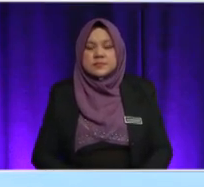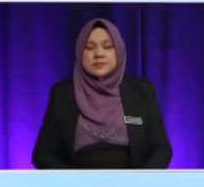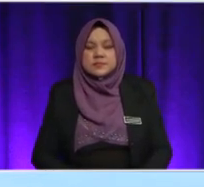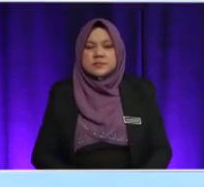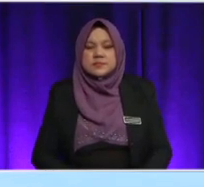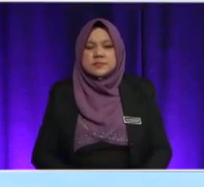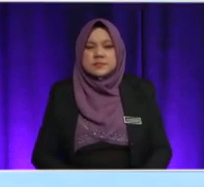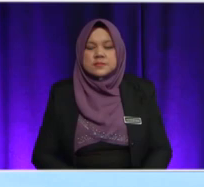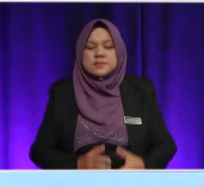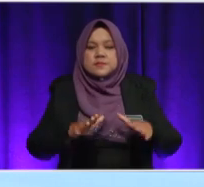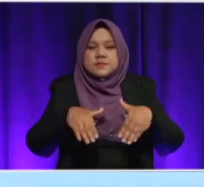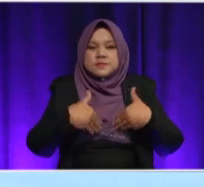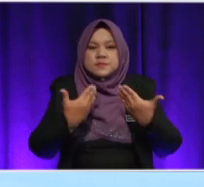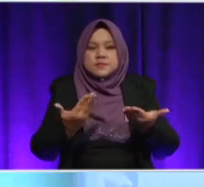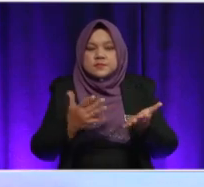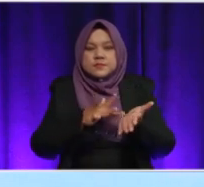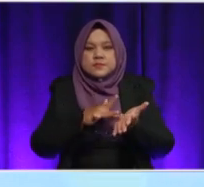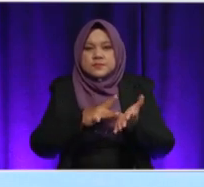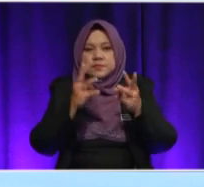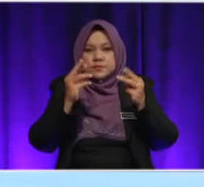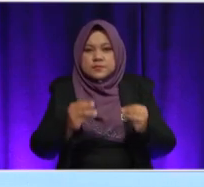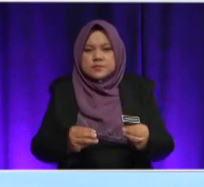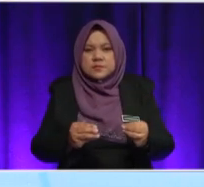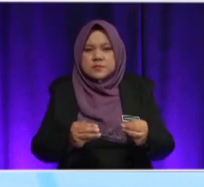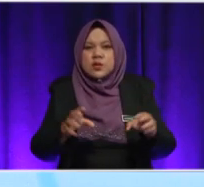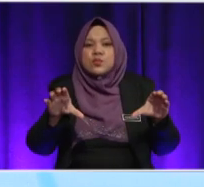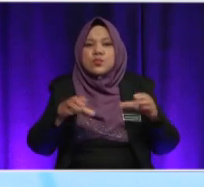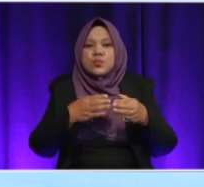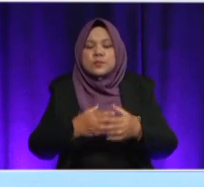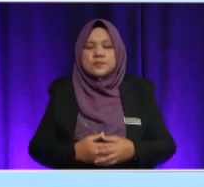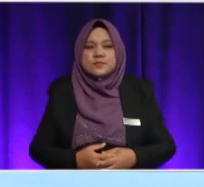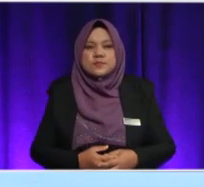ialah Bagaimanakah ubat-ubatlah manusia dihasilkan